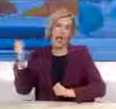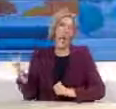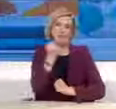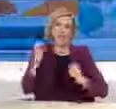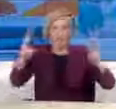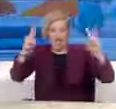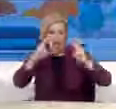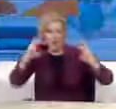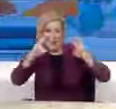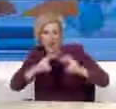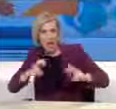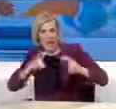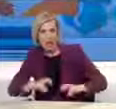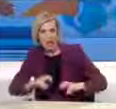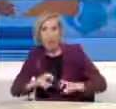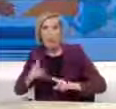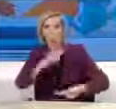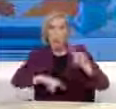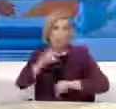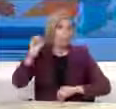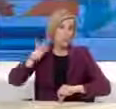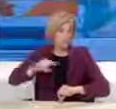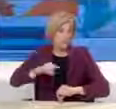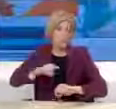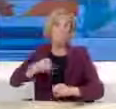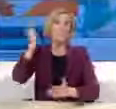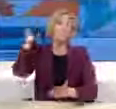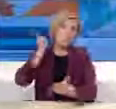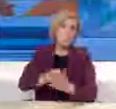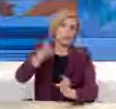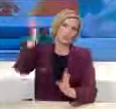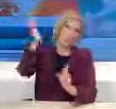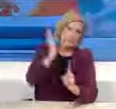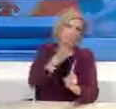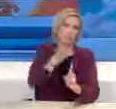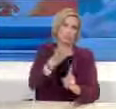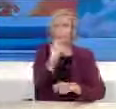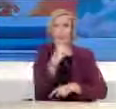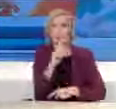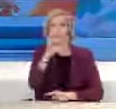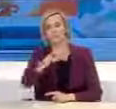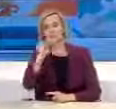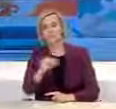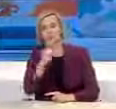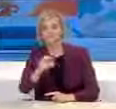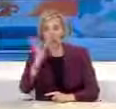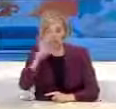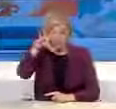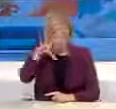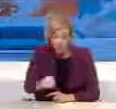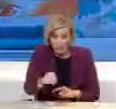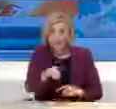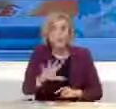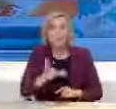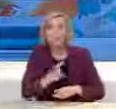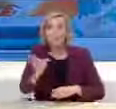έλεγχοι και η επιβολή του προστίμου των 150 ευρώ στις περιπτώσεις που διαπιστώνεται η παράβαση των διατάξεων αυτών.